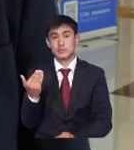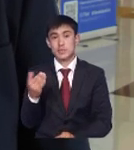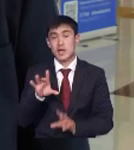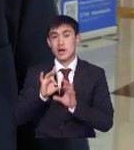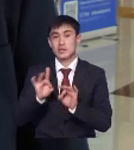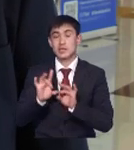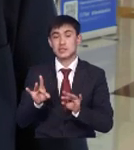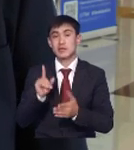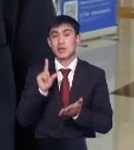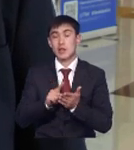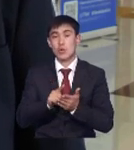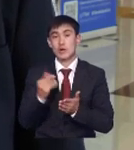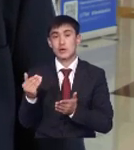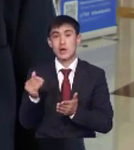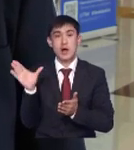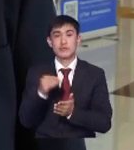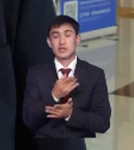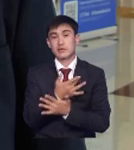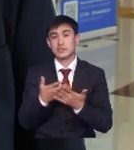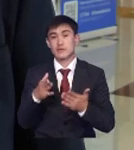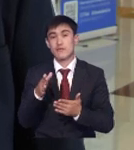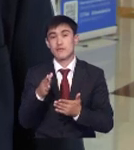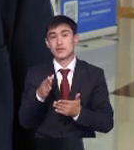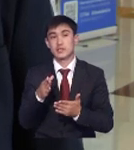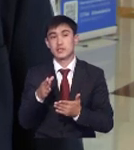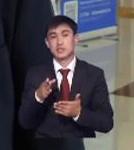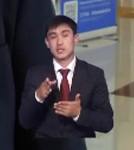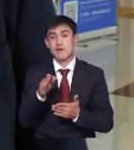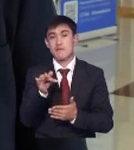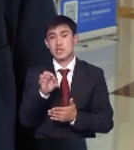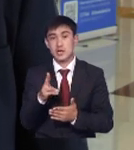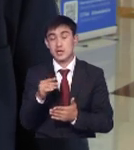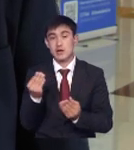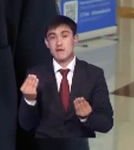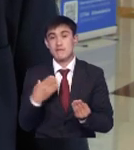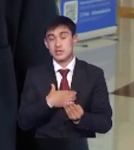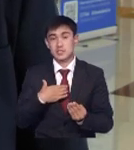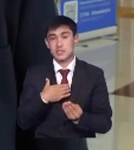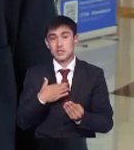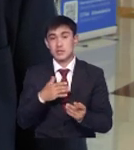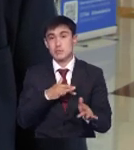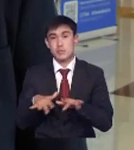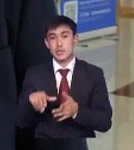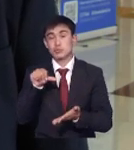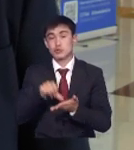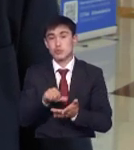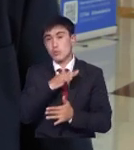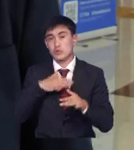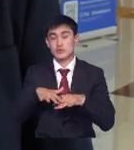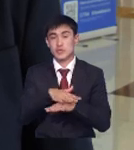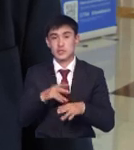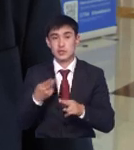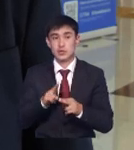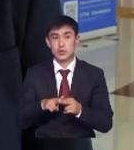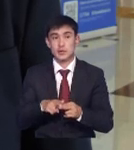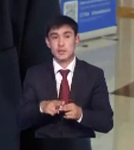рассказывает о налогах о всякого рода фишках в налоговом обложении на мероприятии присутствует множество клиентов